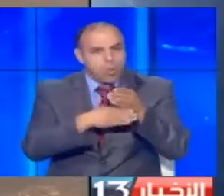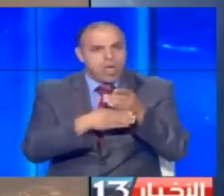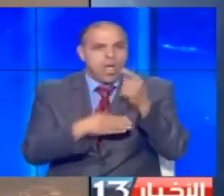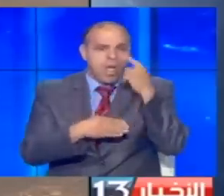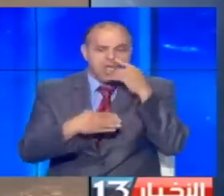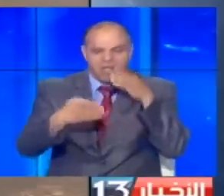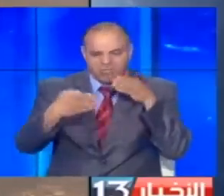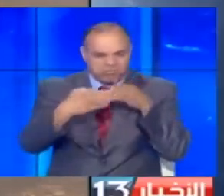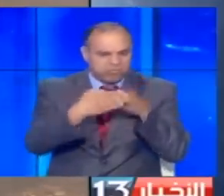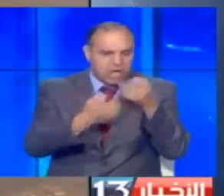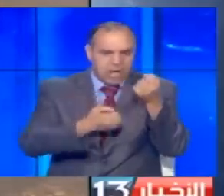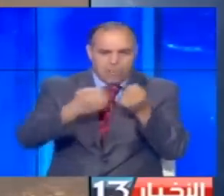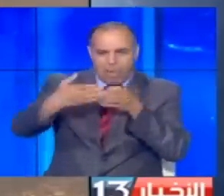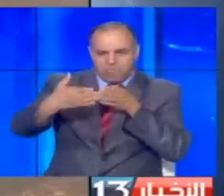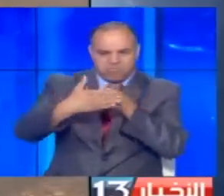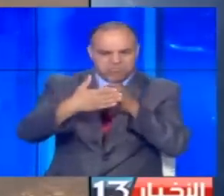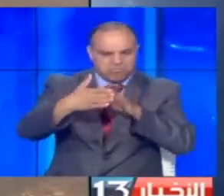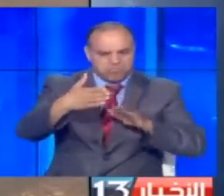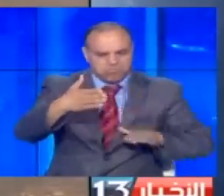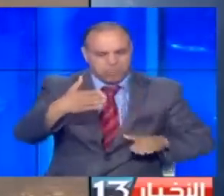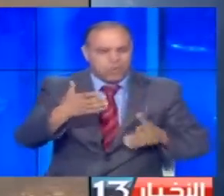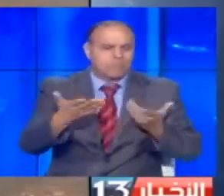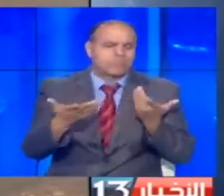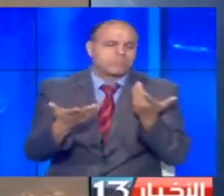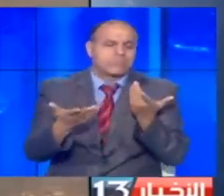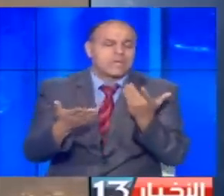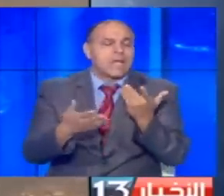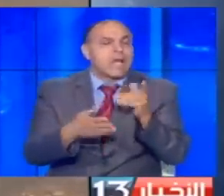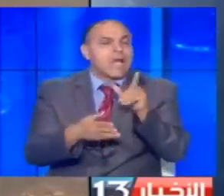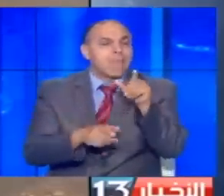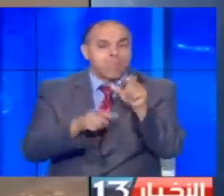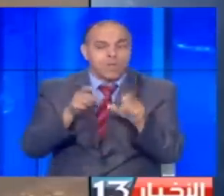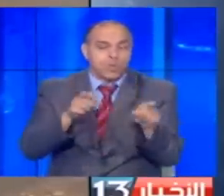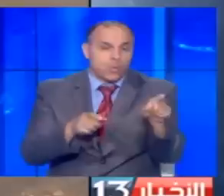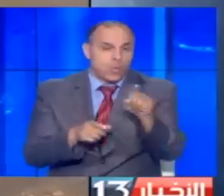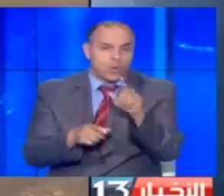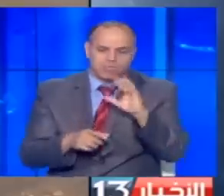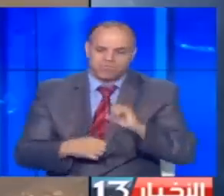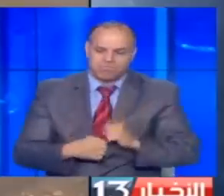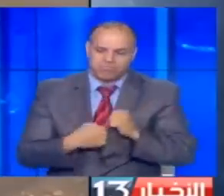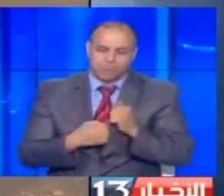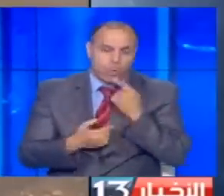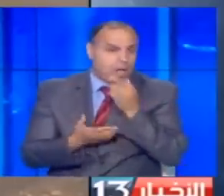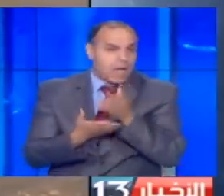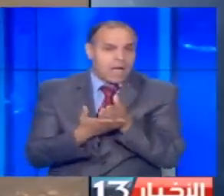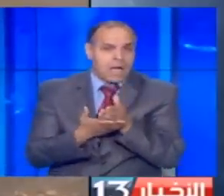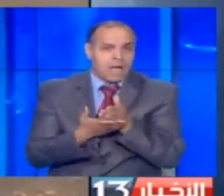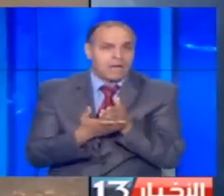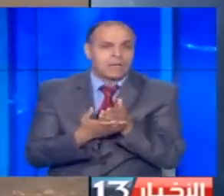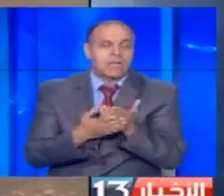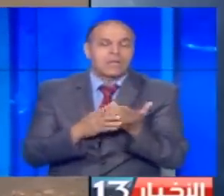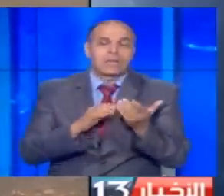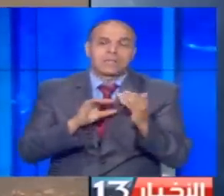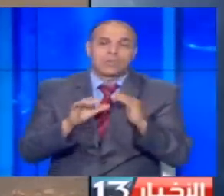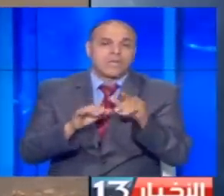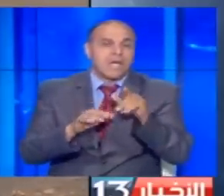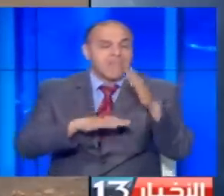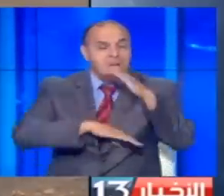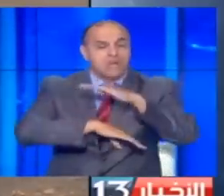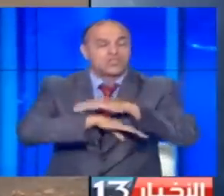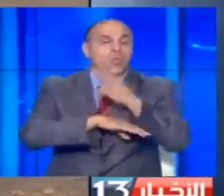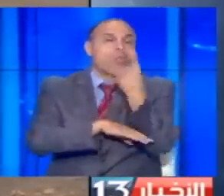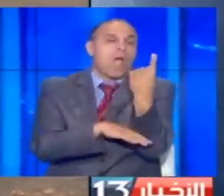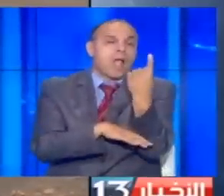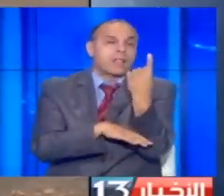كبيرا على مستوى ال حركه المرور المواطنون هنا مستوى سراحه من تواصل اعتبار جسر واحد